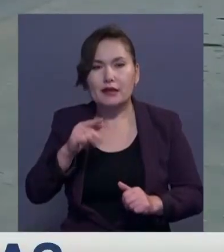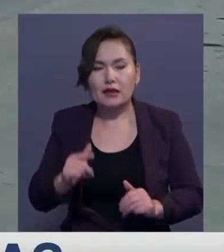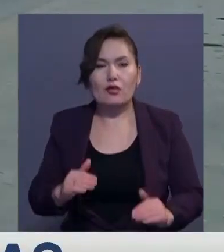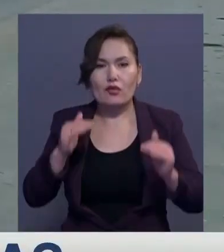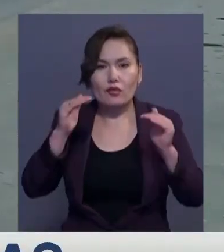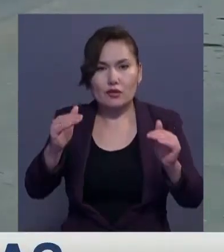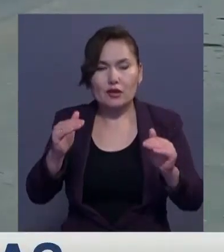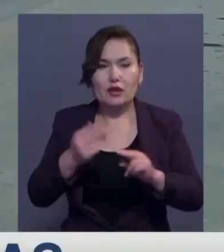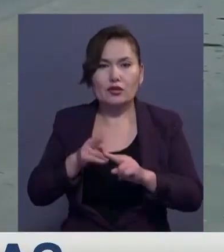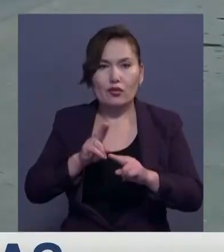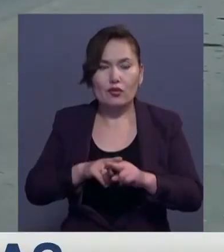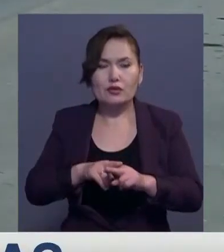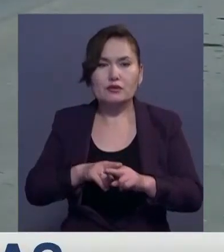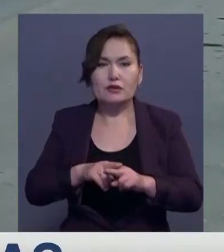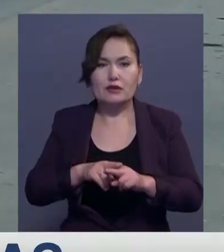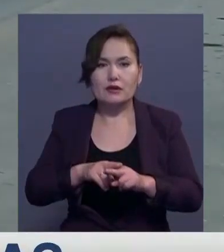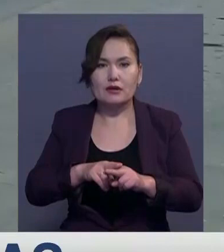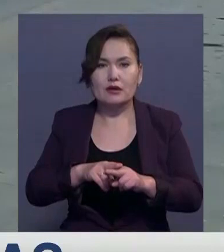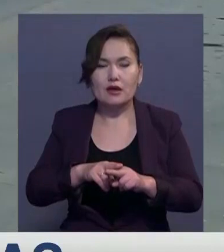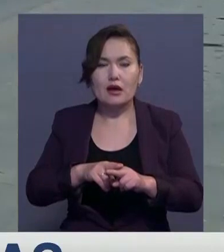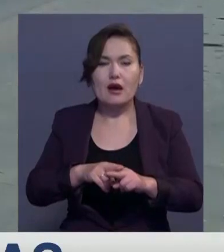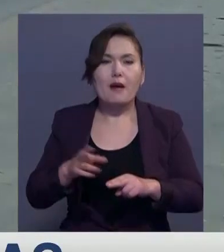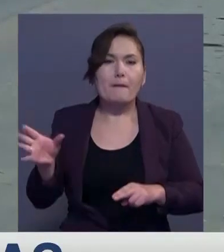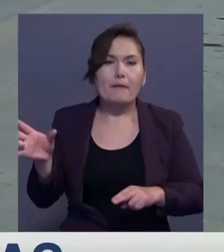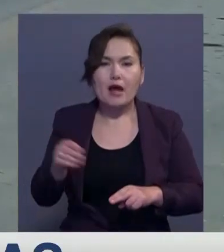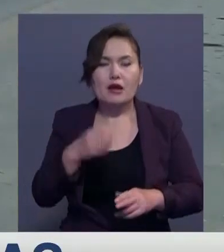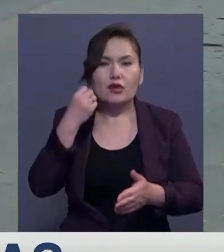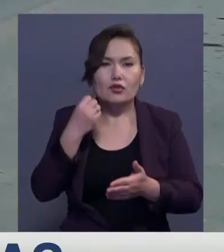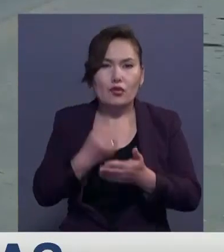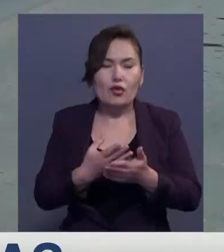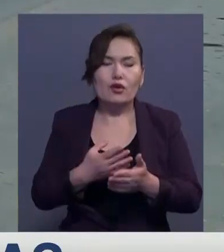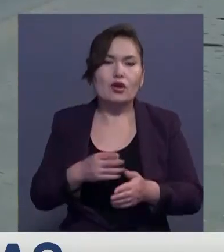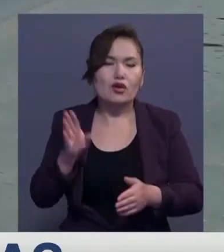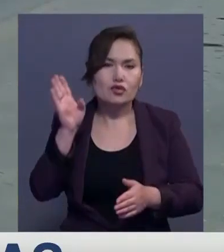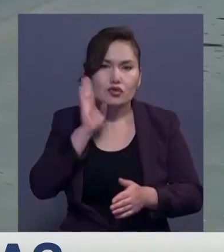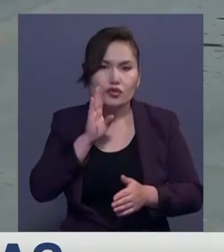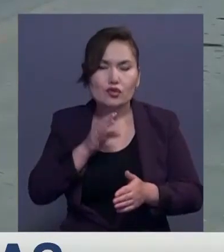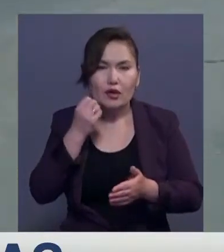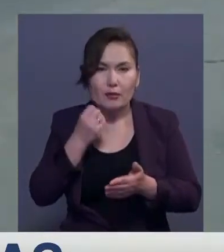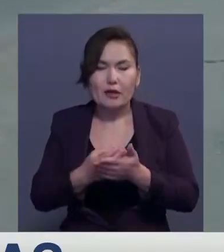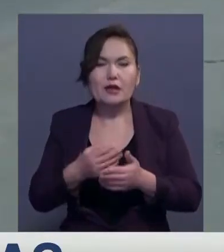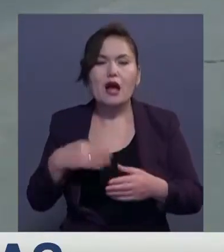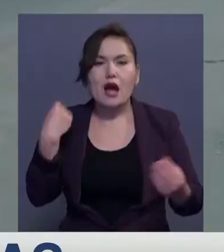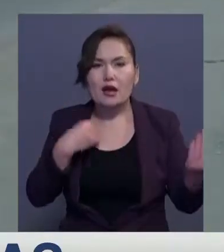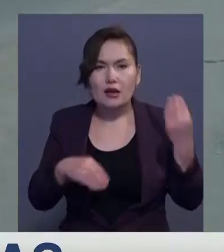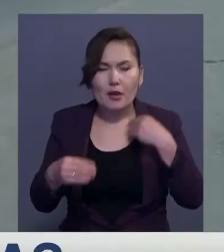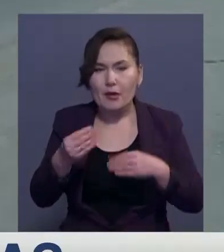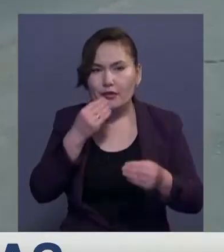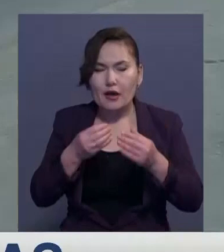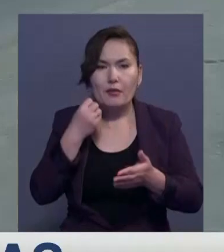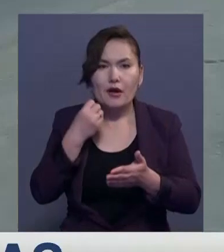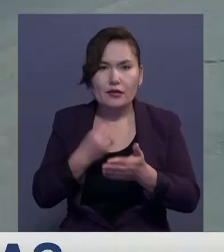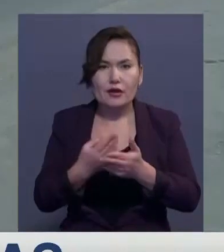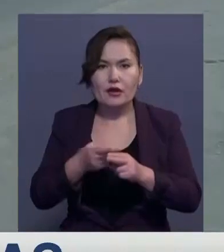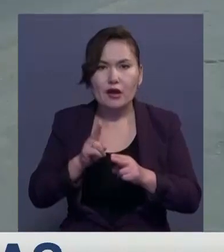Өйткені жаңа айтып кеттім ғой, менің заттың бәрі қымбаттап жатыр. Продукты болсын, киім-кешек болсын. Крестьяндардың 1 килограмм